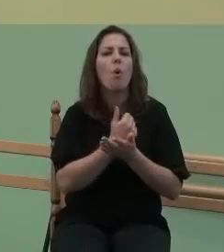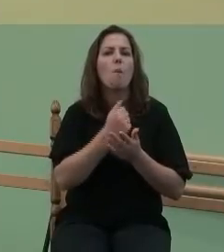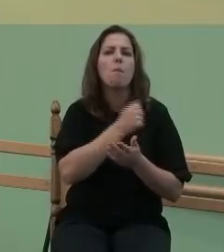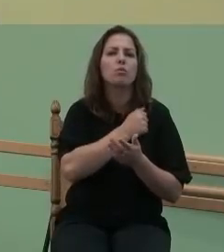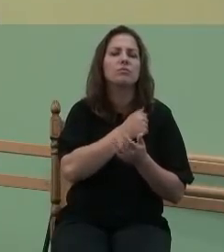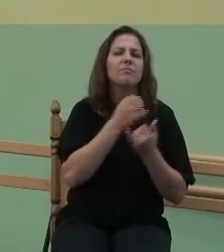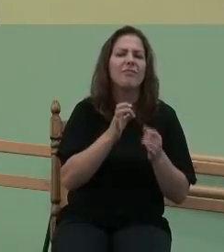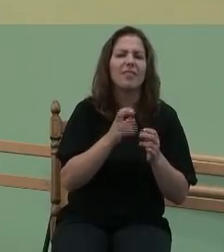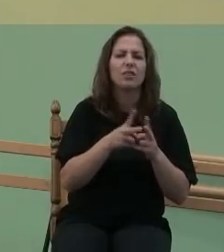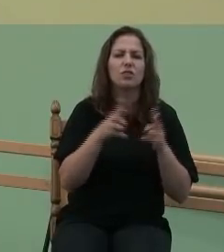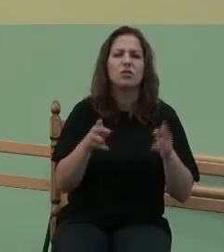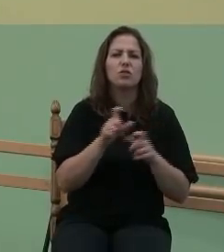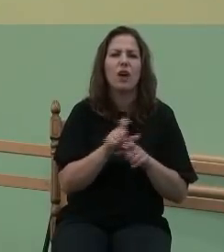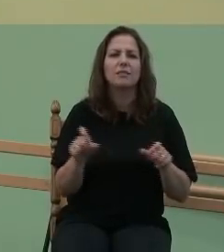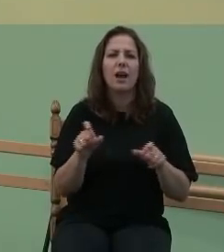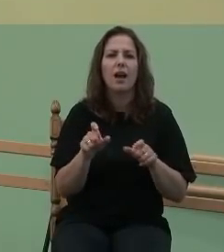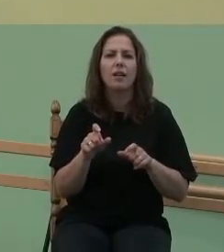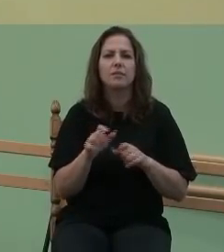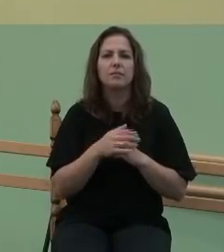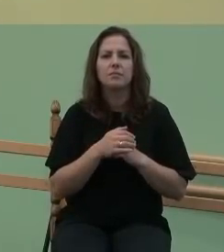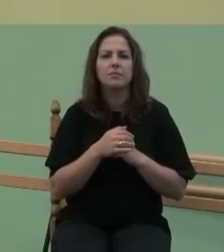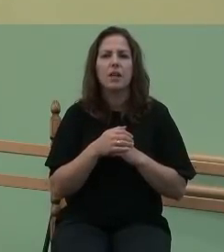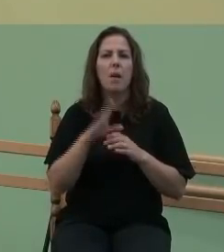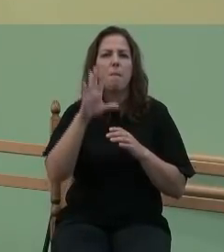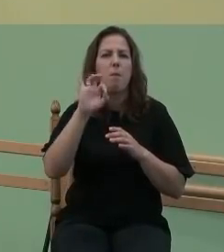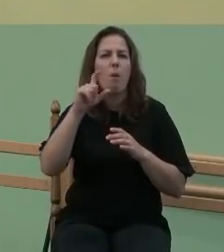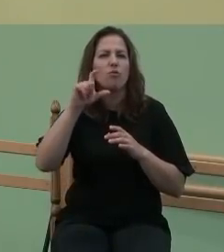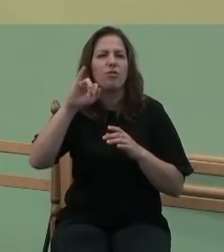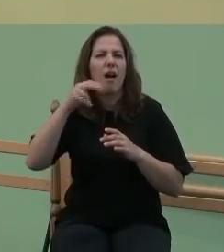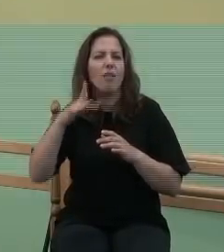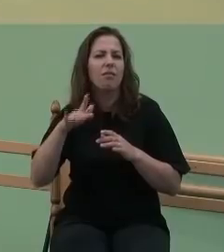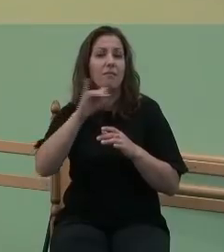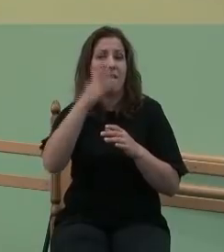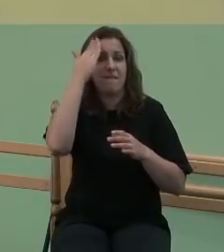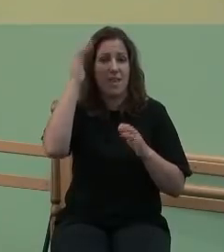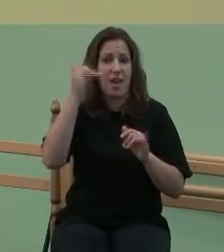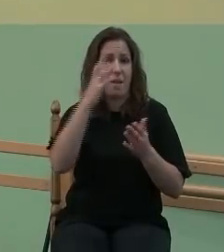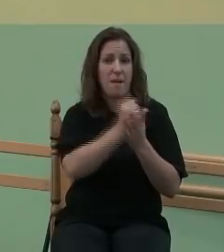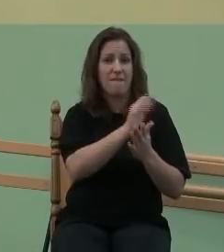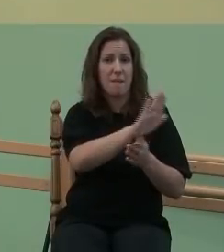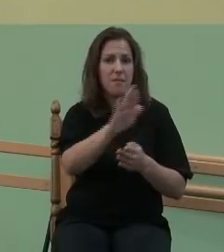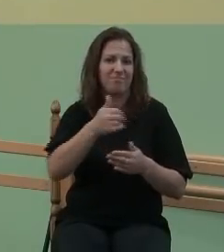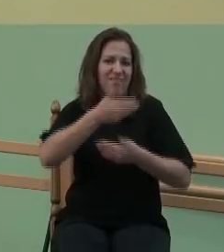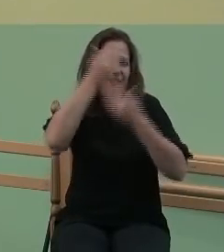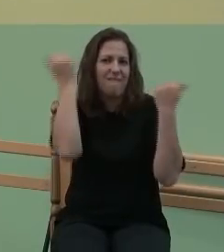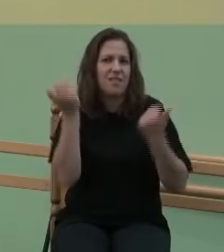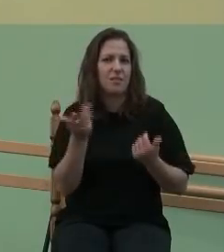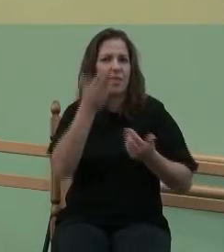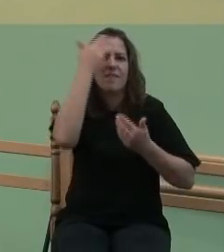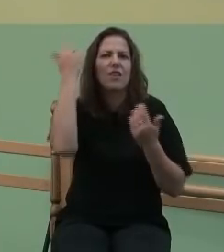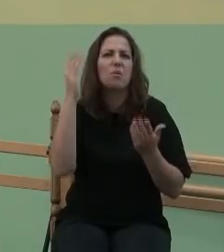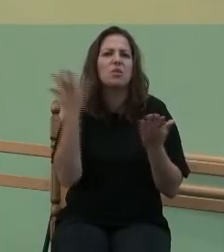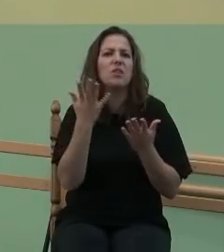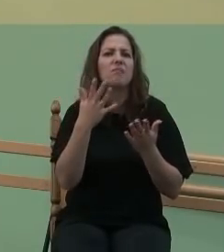różnych kasach, łągi, bociany i tym podobnie, czy oni wiedzą, jakie prawa im przysługują? Oczywiście nie wiedzą. Nie wiedzą,